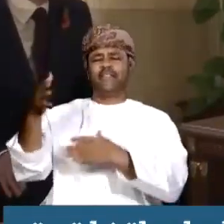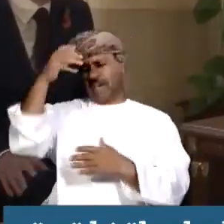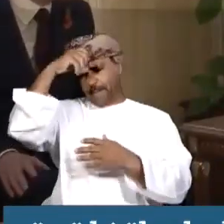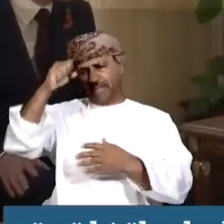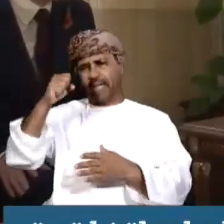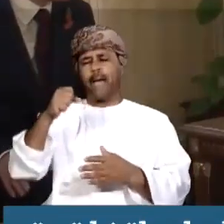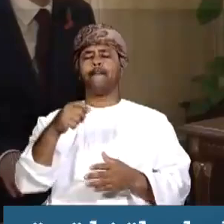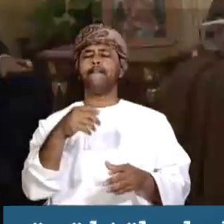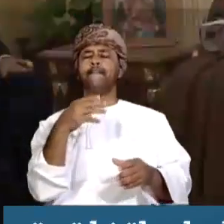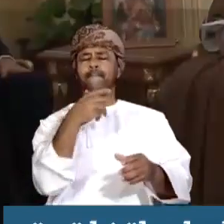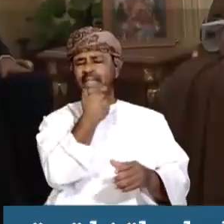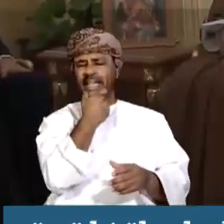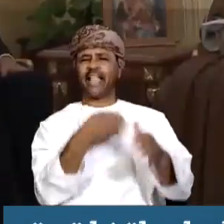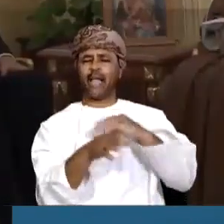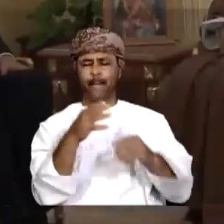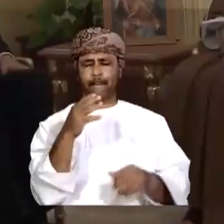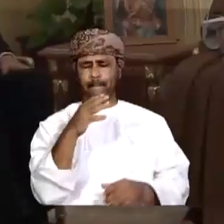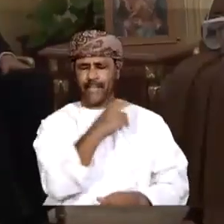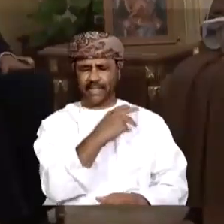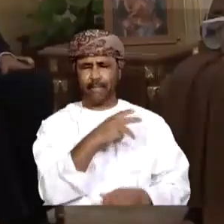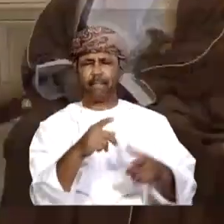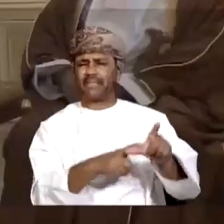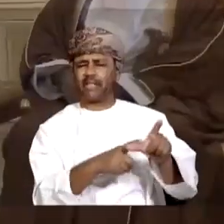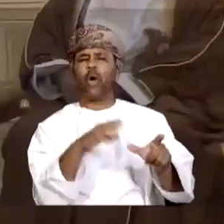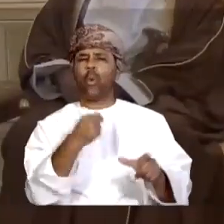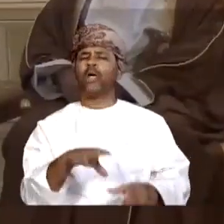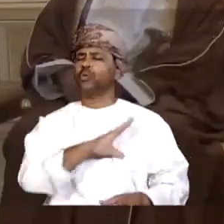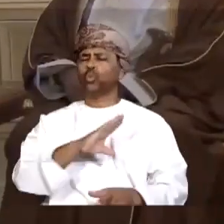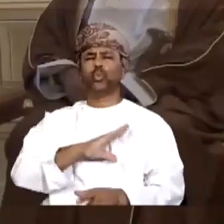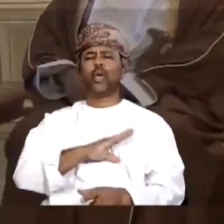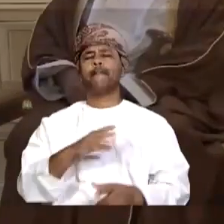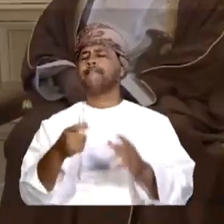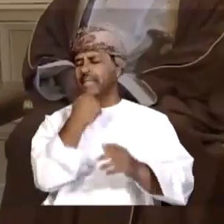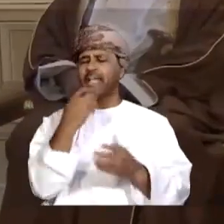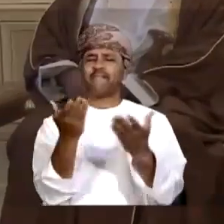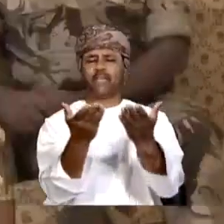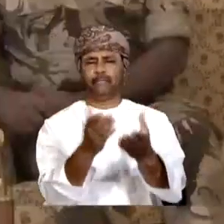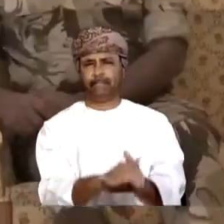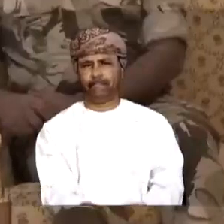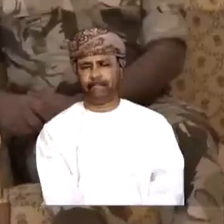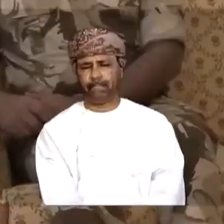بمسقط، وعدد من كبار الضباط بالقوات المسلحة البريطانية.